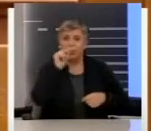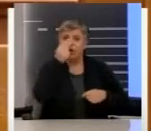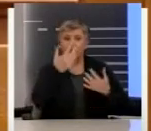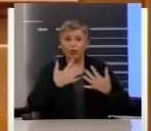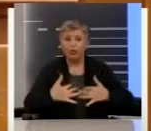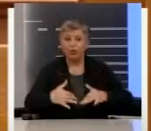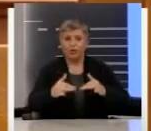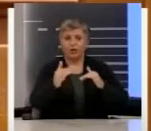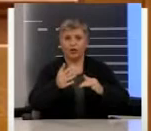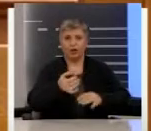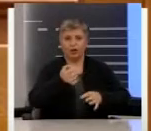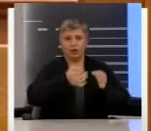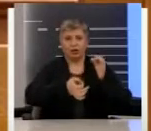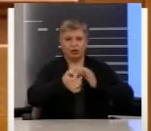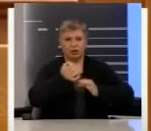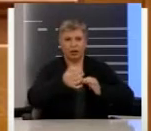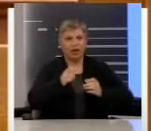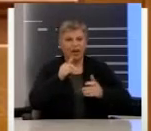πολιτική άποψη.